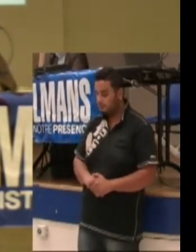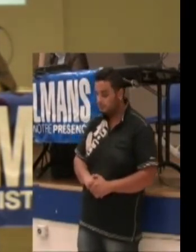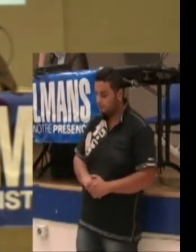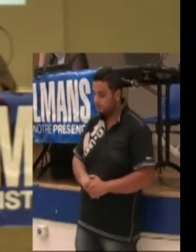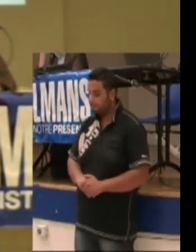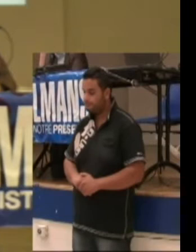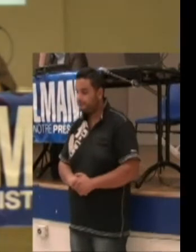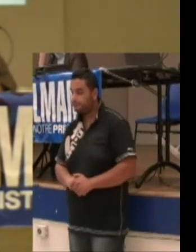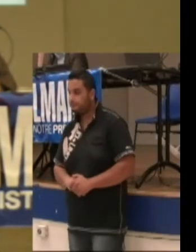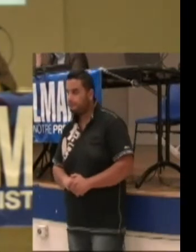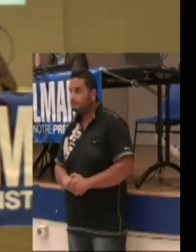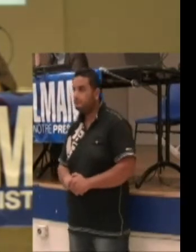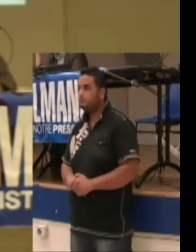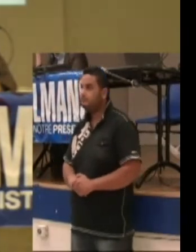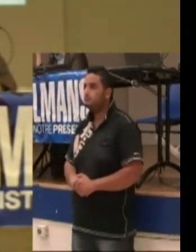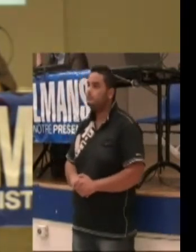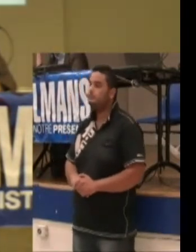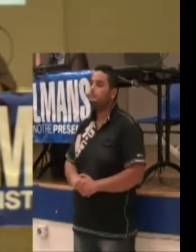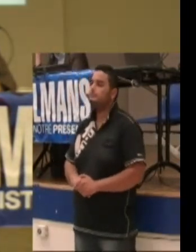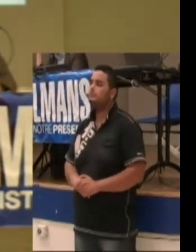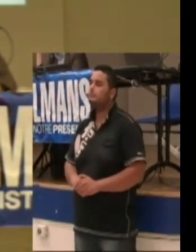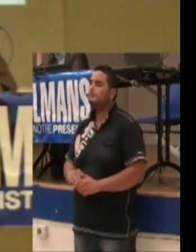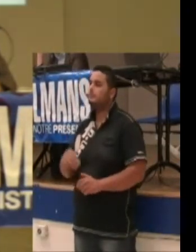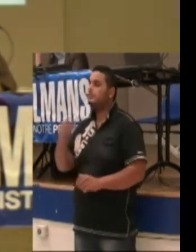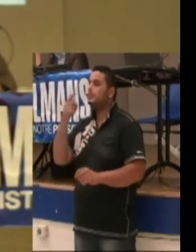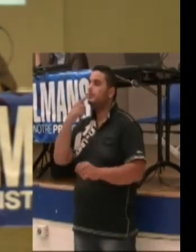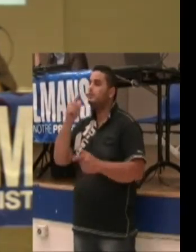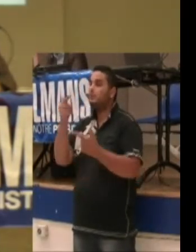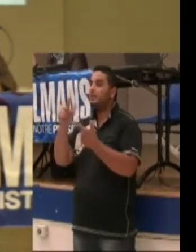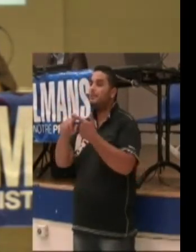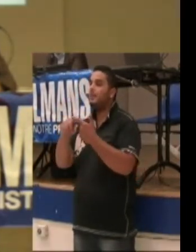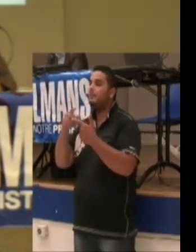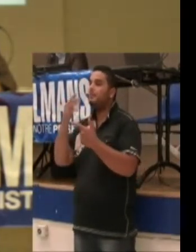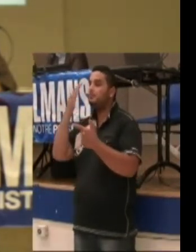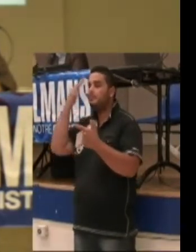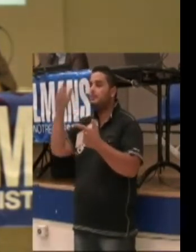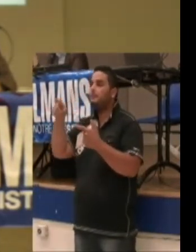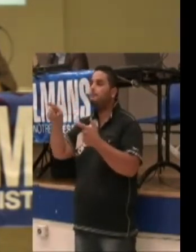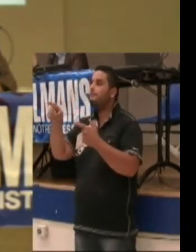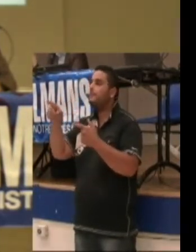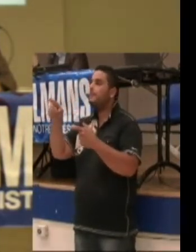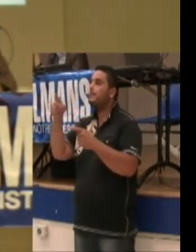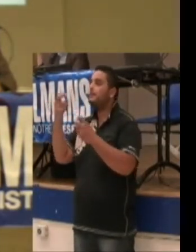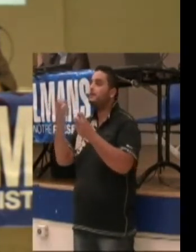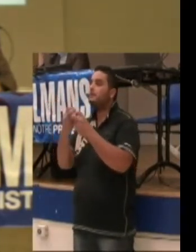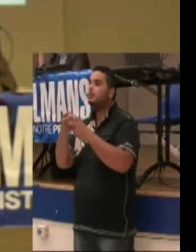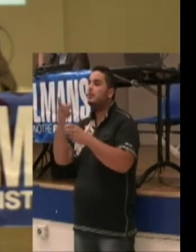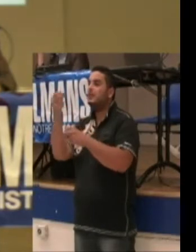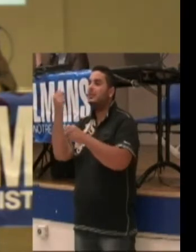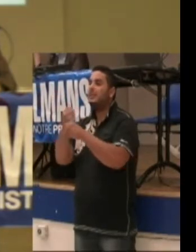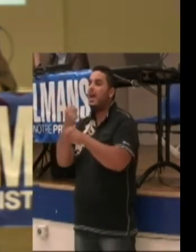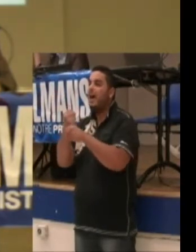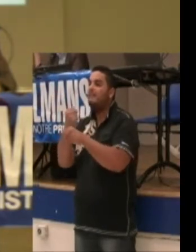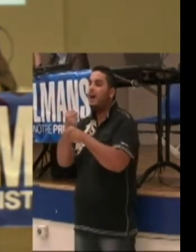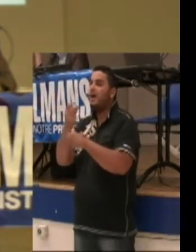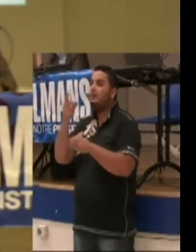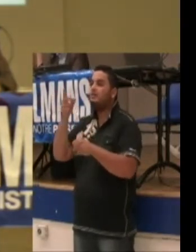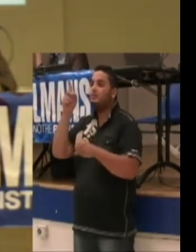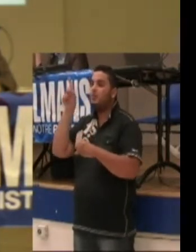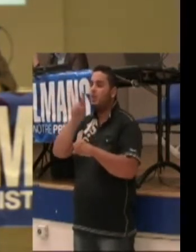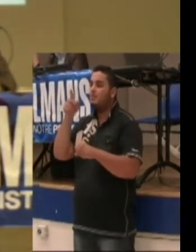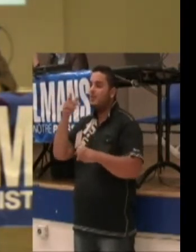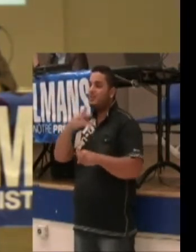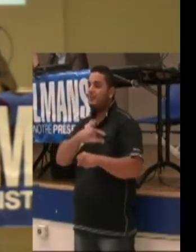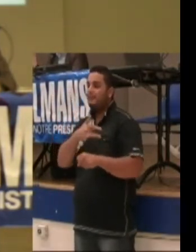Mujahadat al-Maqasid. Qu'est-ce que ça veut dire Mujahadat al-Maqasid? C'est-à-dire, quand tu entames un travail, quand tu entames un travail, tu as mis une niya, tu as